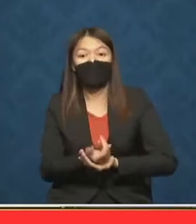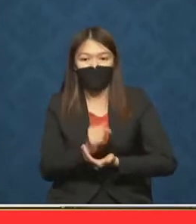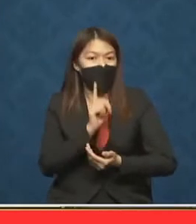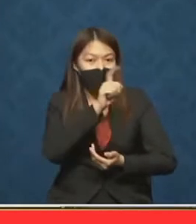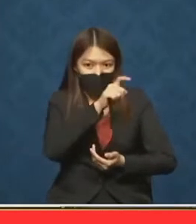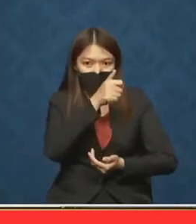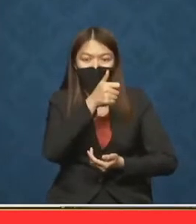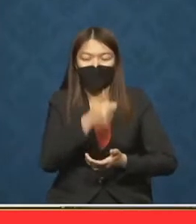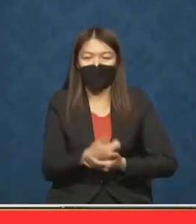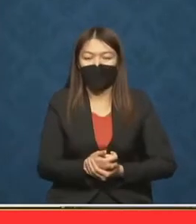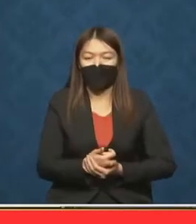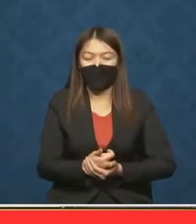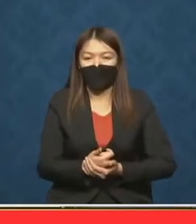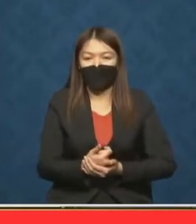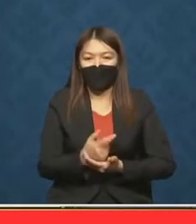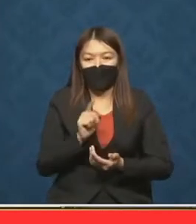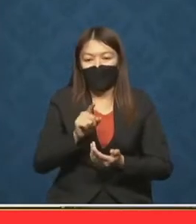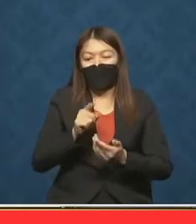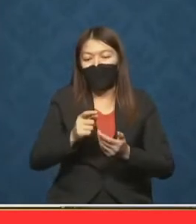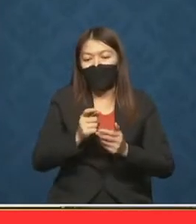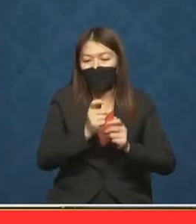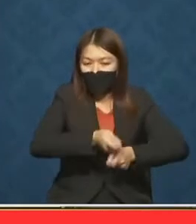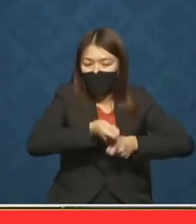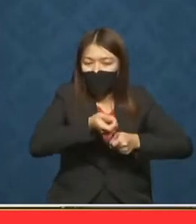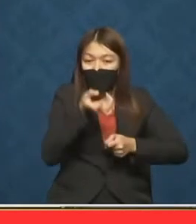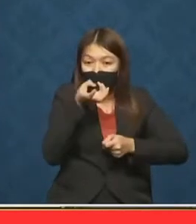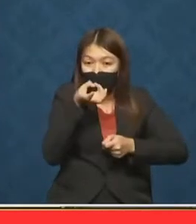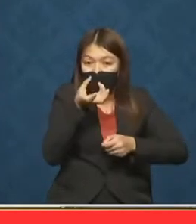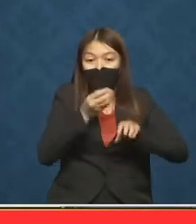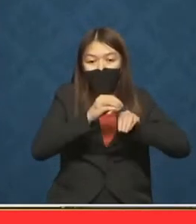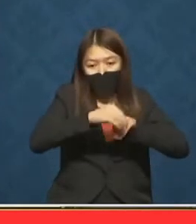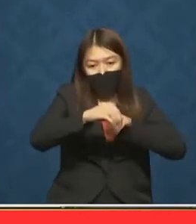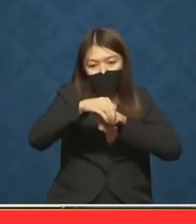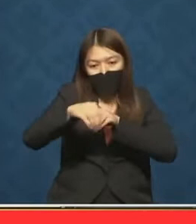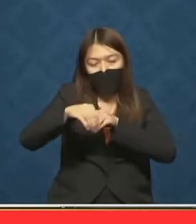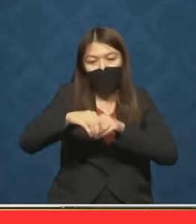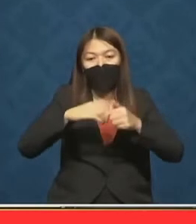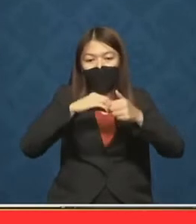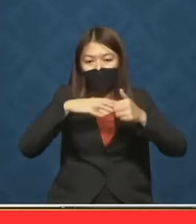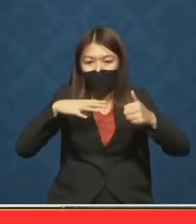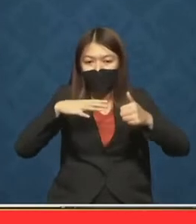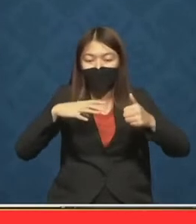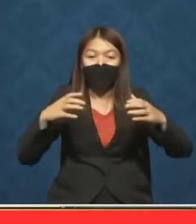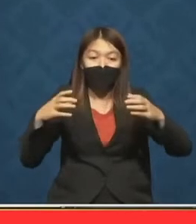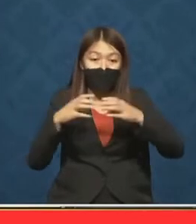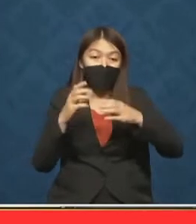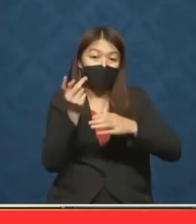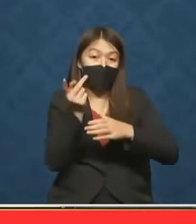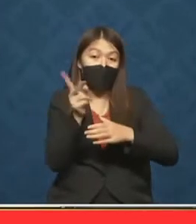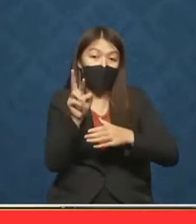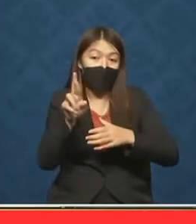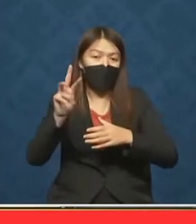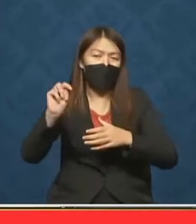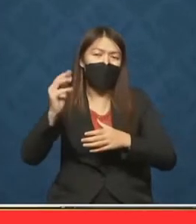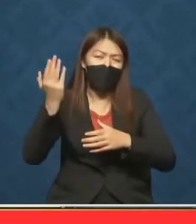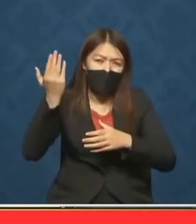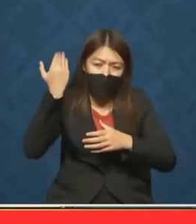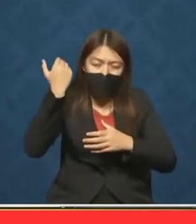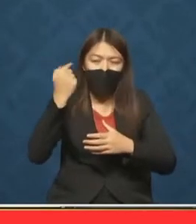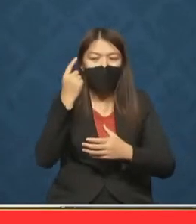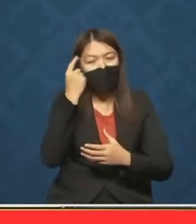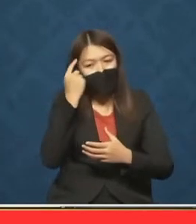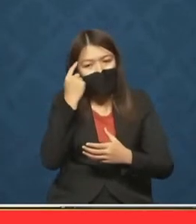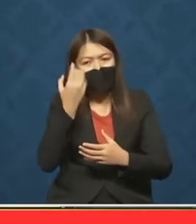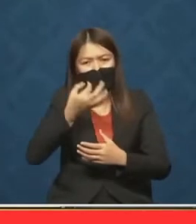ขคลิปด้วยค่ะ